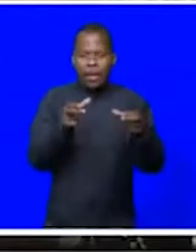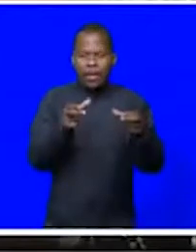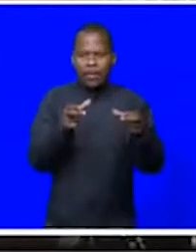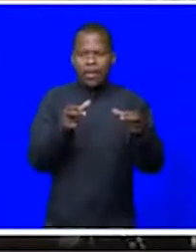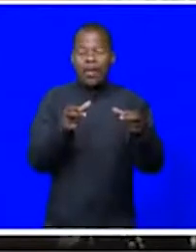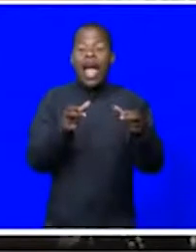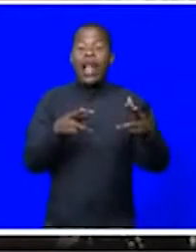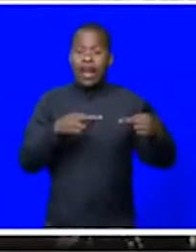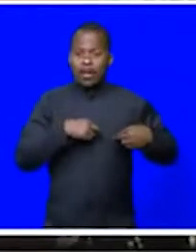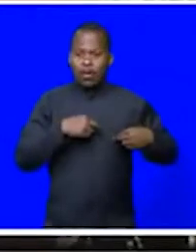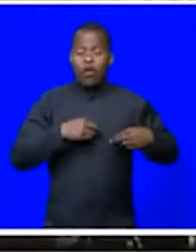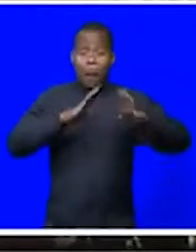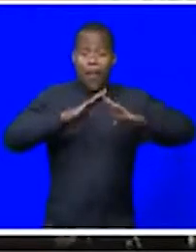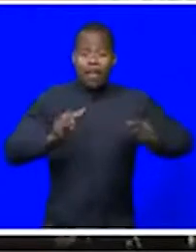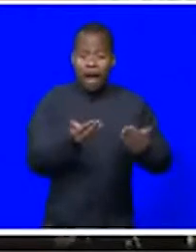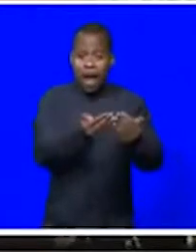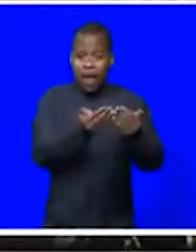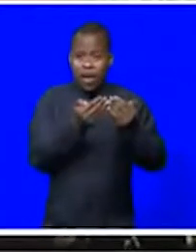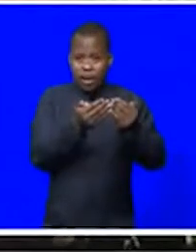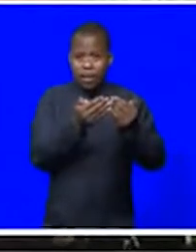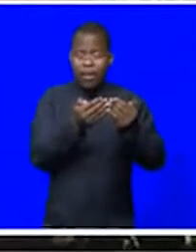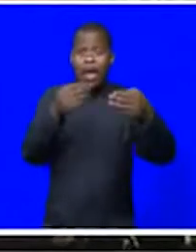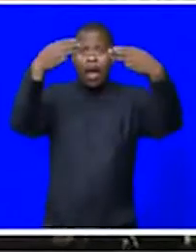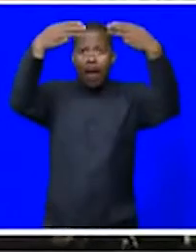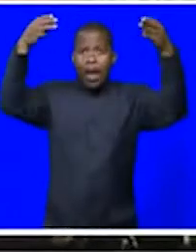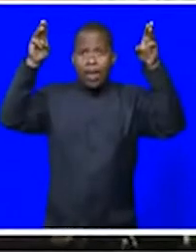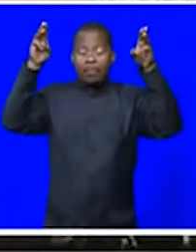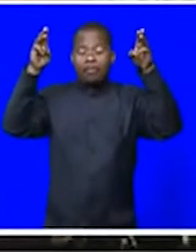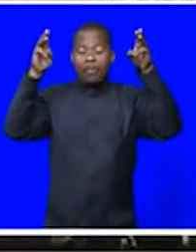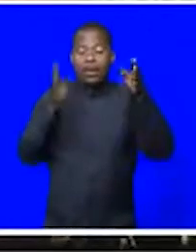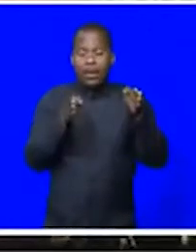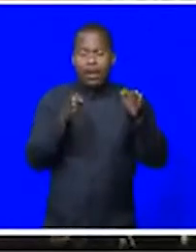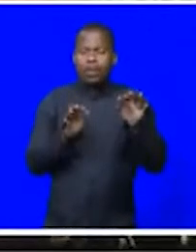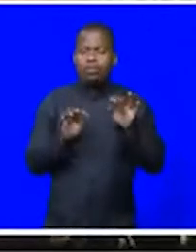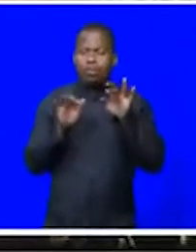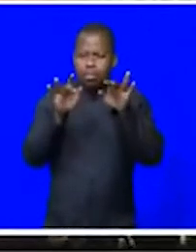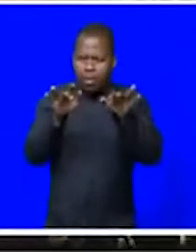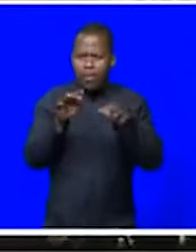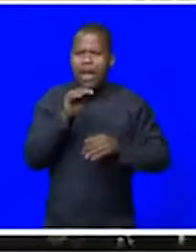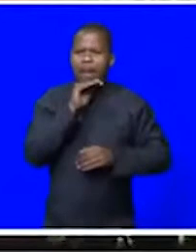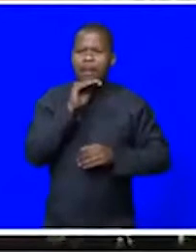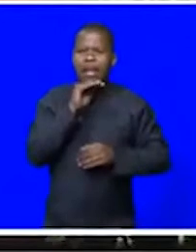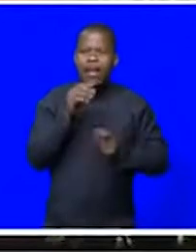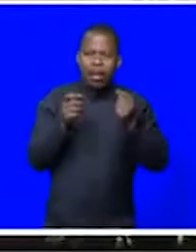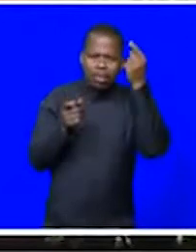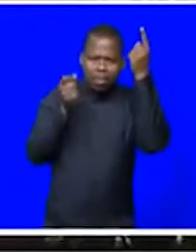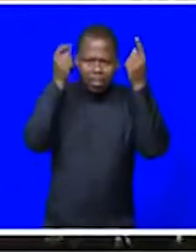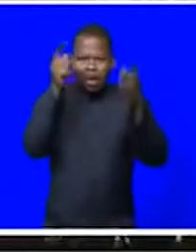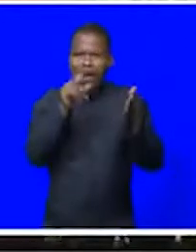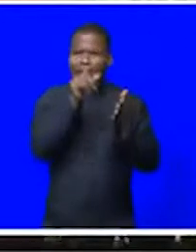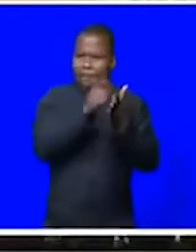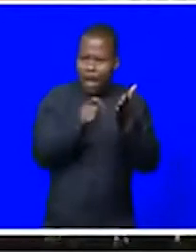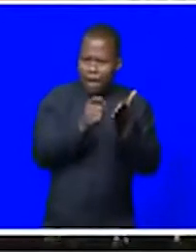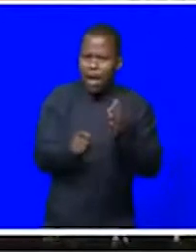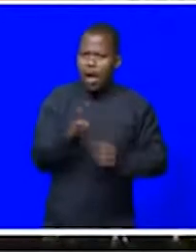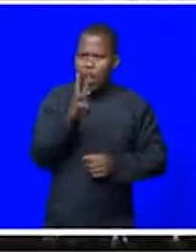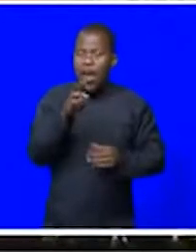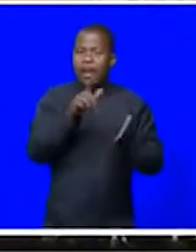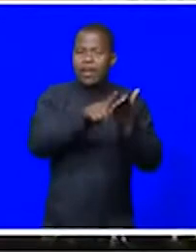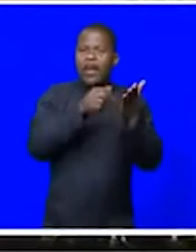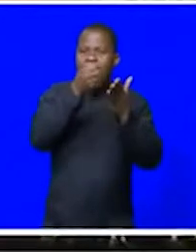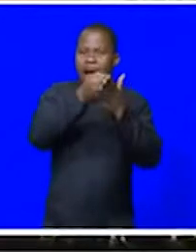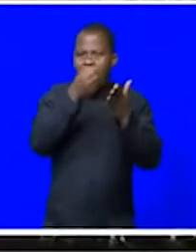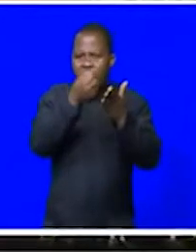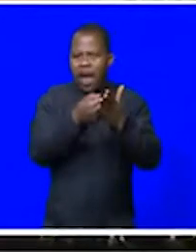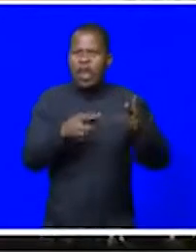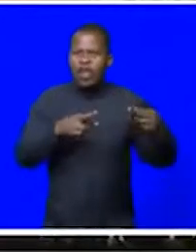kwalo litiko letemfundo endlini yabayesikhulu litawuthatha tincomo tesive mayelana nemthetho losakhankanywa lotawusebenziswa